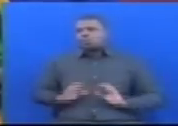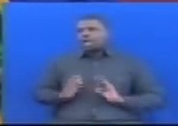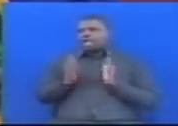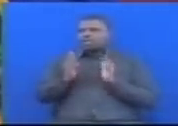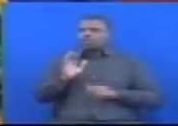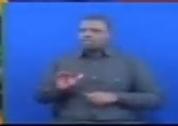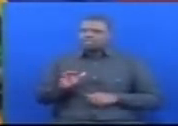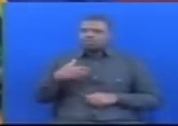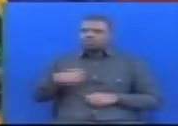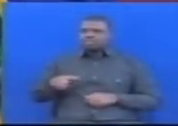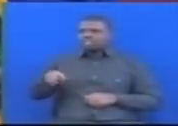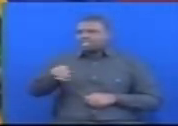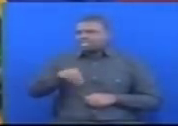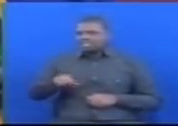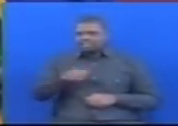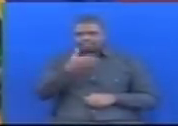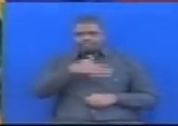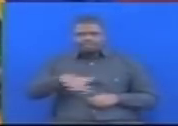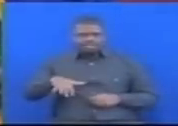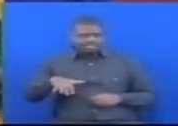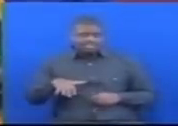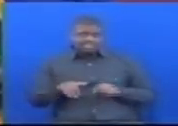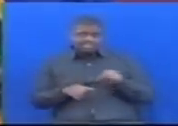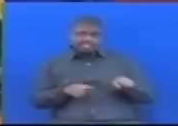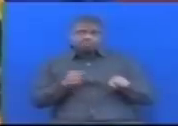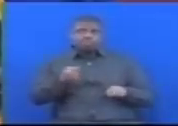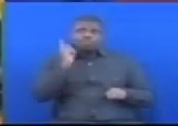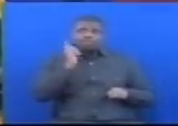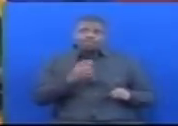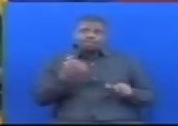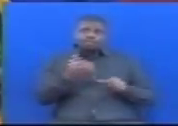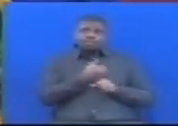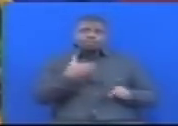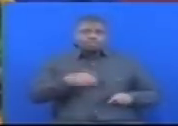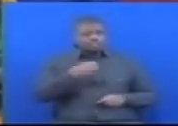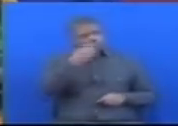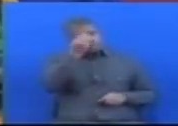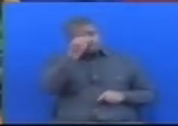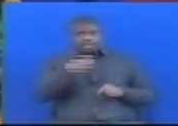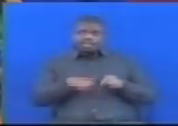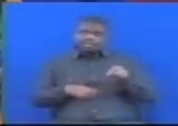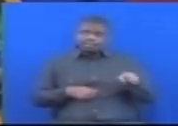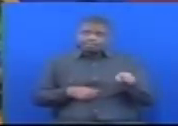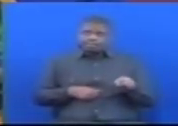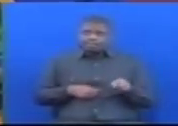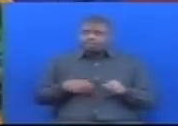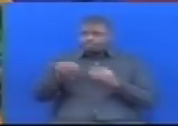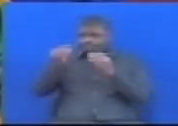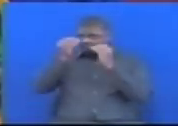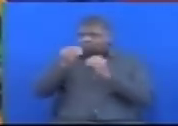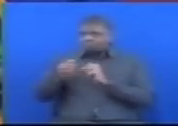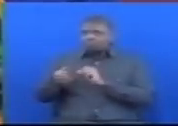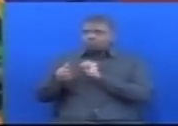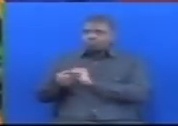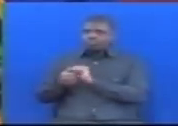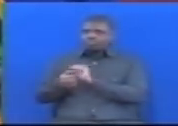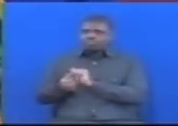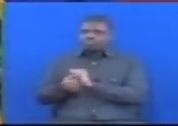wake waziri wa ardhi, maji na nishati, na alipata kuwa waziri wa elimu na mafunzo ya amali.